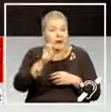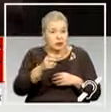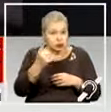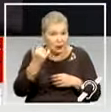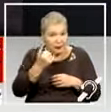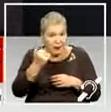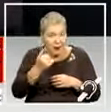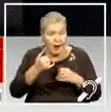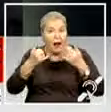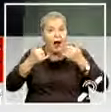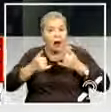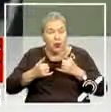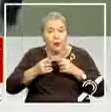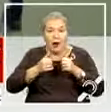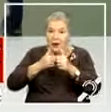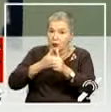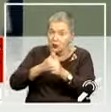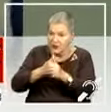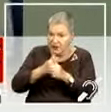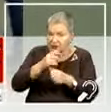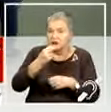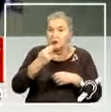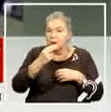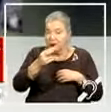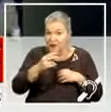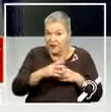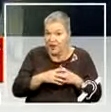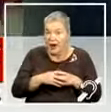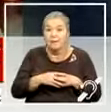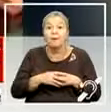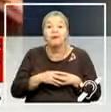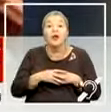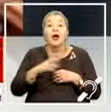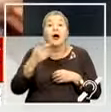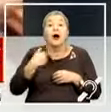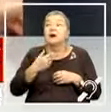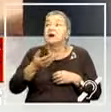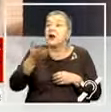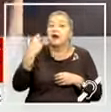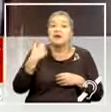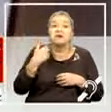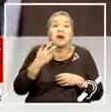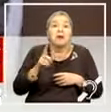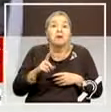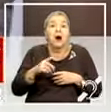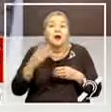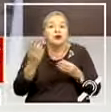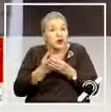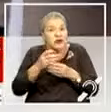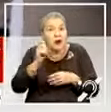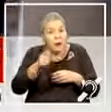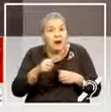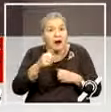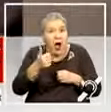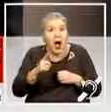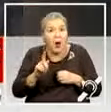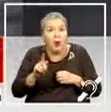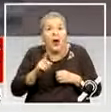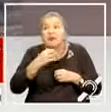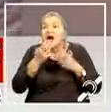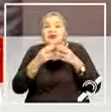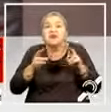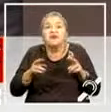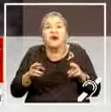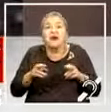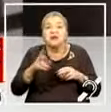în prezent sunt vizate de către anchetatori au un trecut infracțional cu totul diferit față de ceea ce au făcut ei în